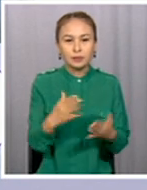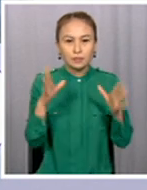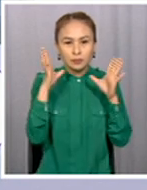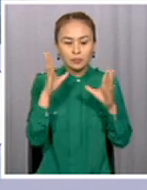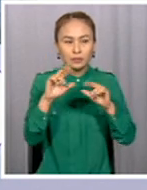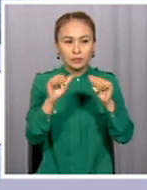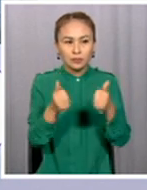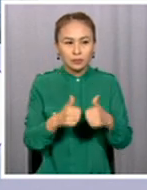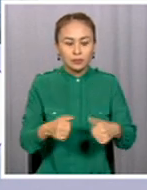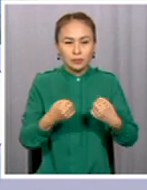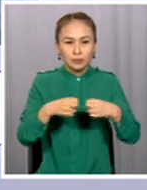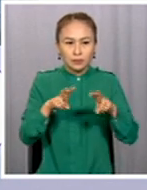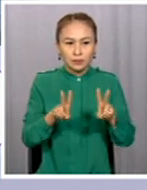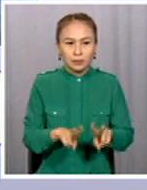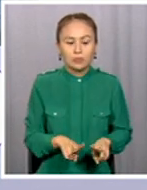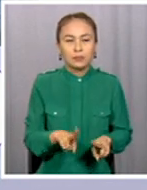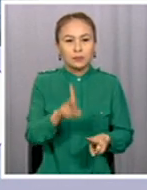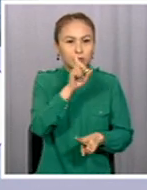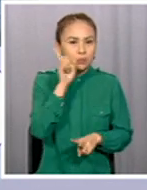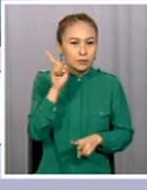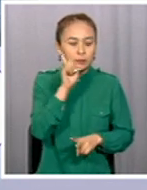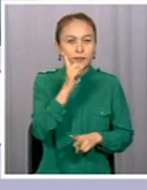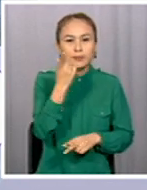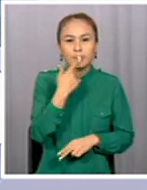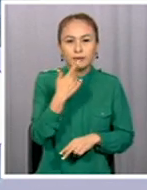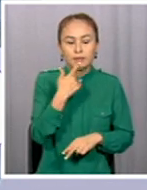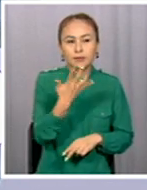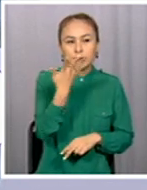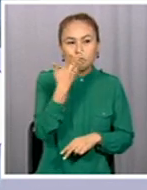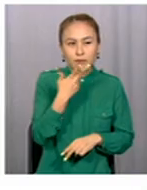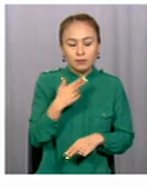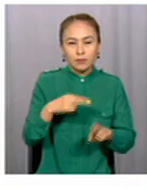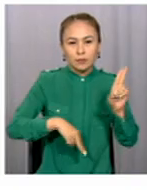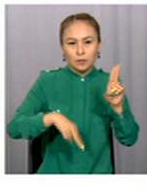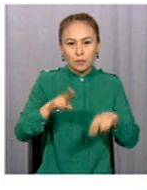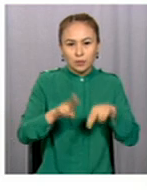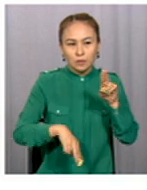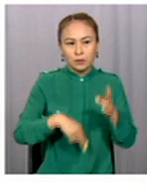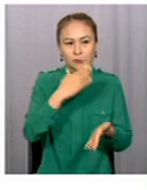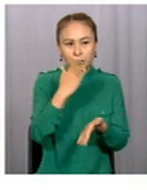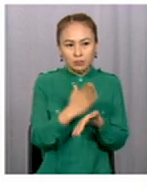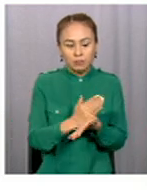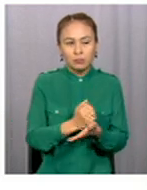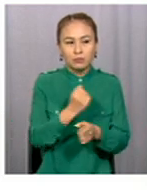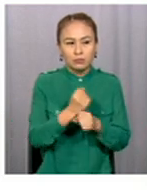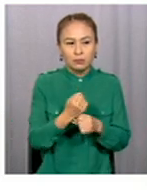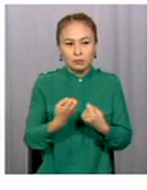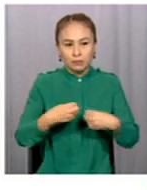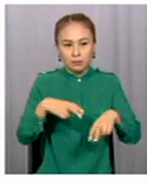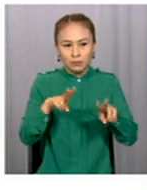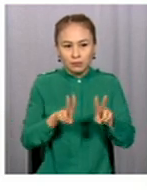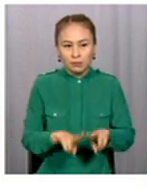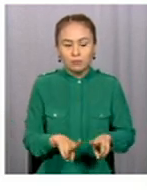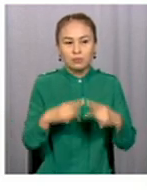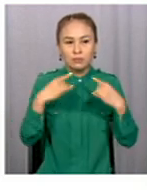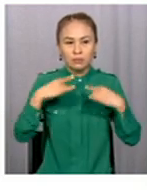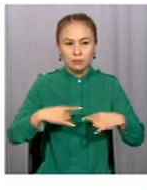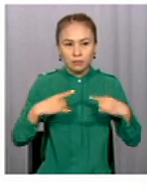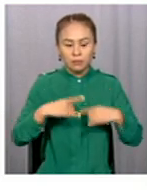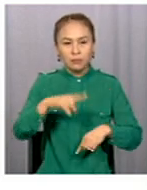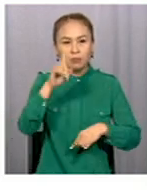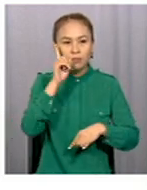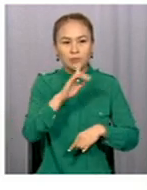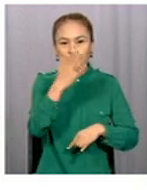рәсімдерге арналған жасыл және қызыл түсті бояулары бар құрбандық шалуға арналған үстел, қола